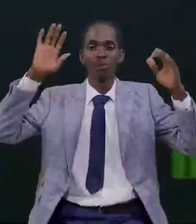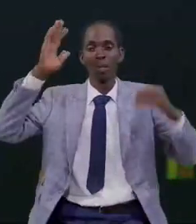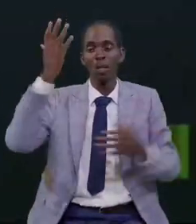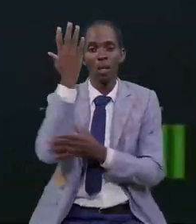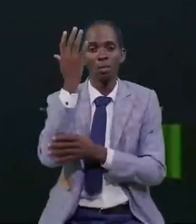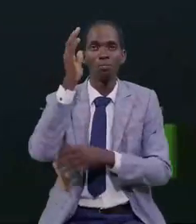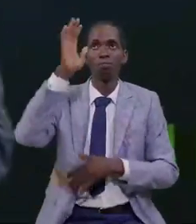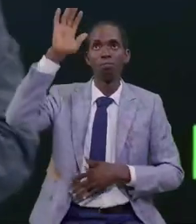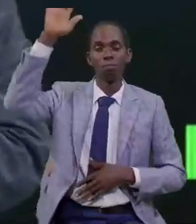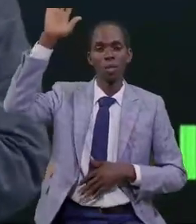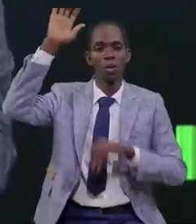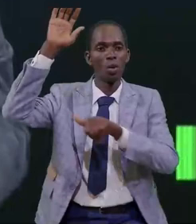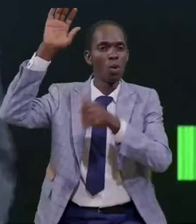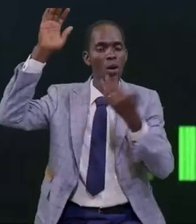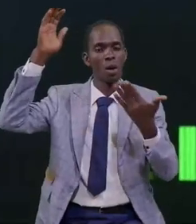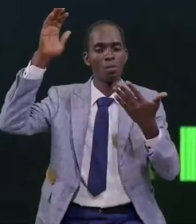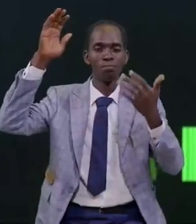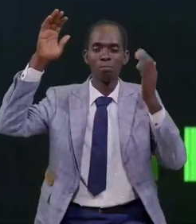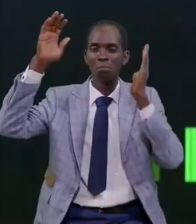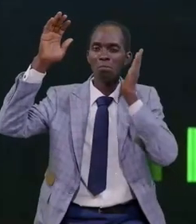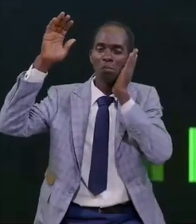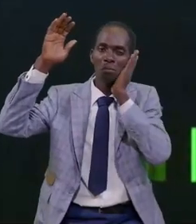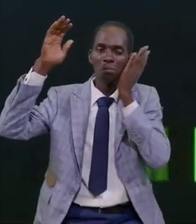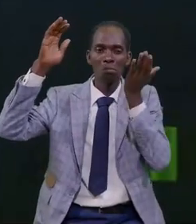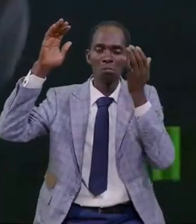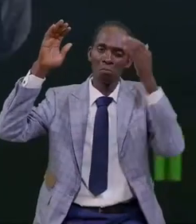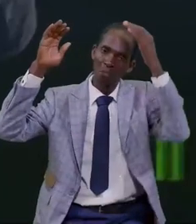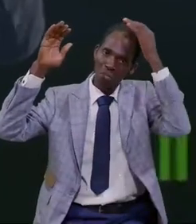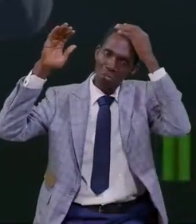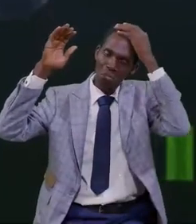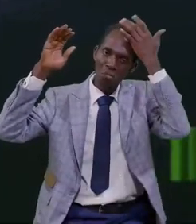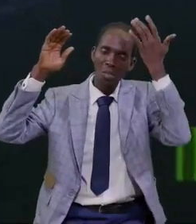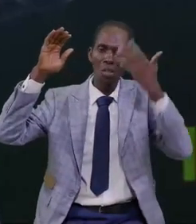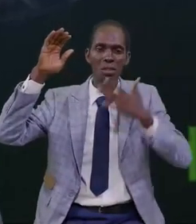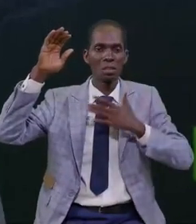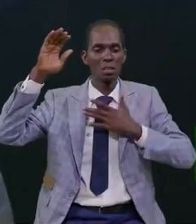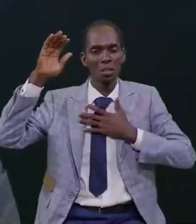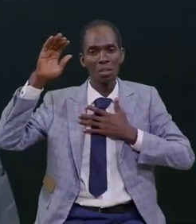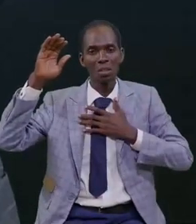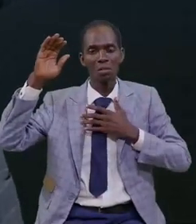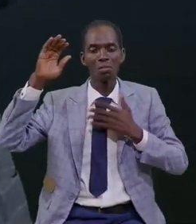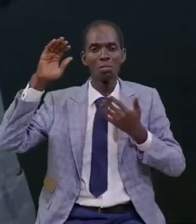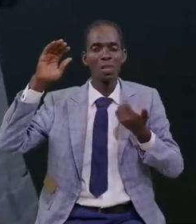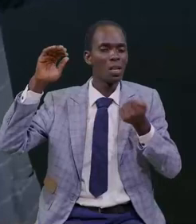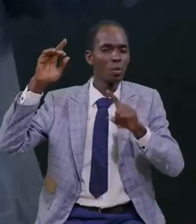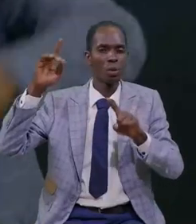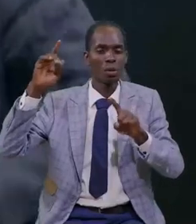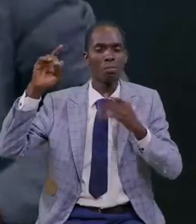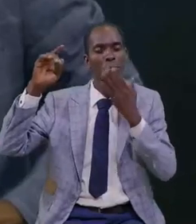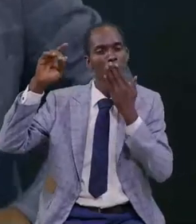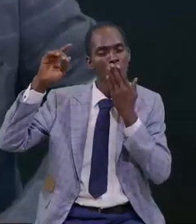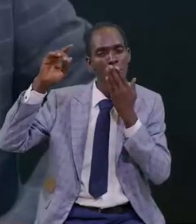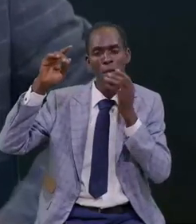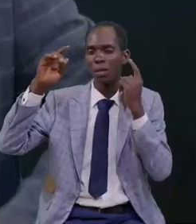main là où tu as le défi là où tu as la maladie et tu lèves la main pour